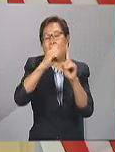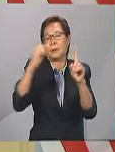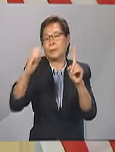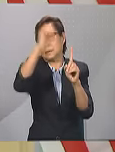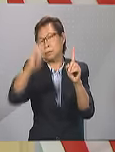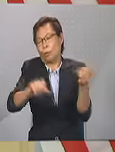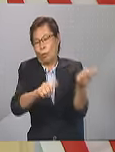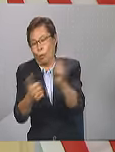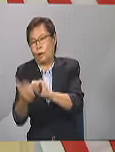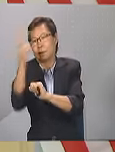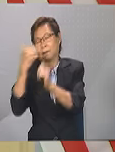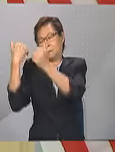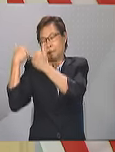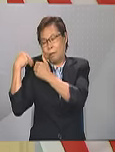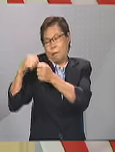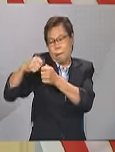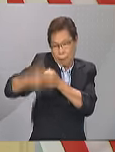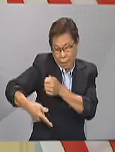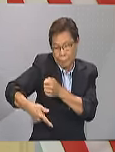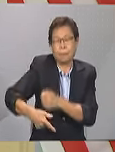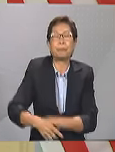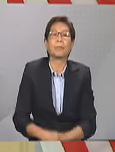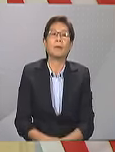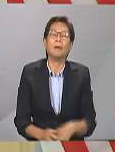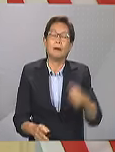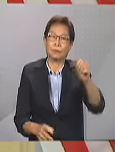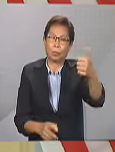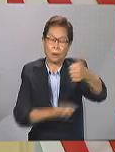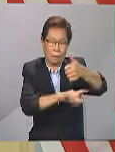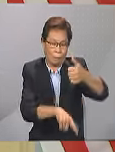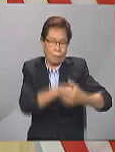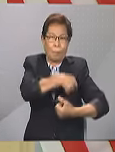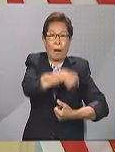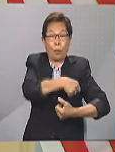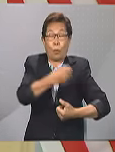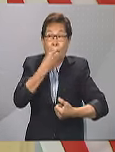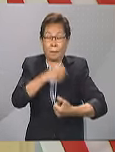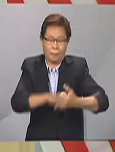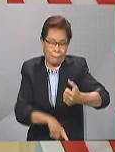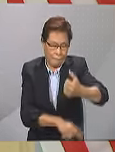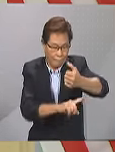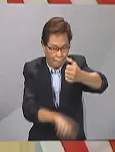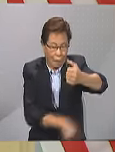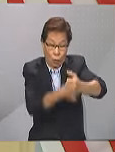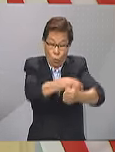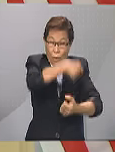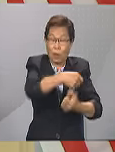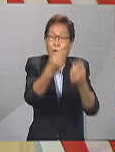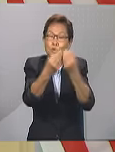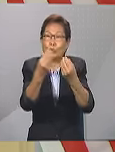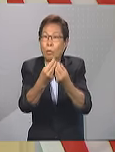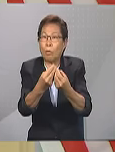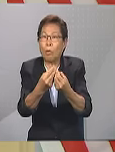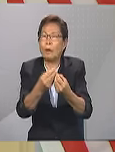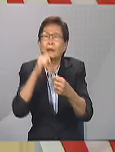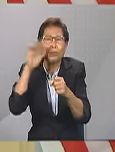kerajaan daya gedor tentang bakul makanan sebanyak isu yang dibangkitkan dan telah jumlah yang